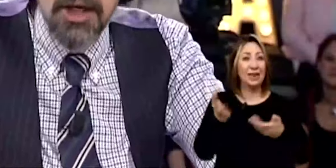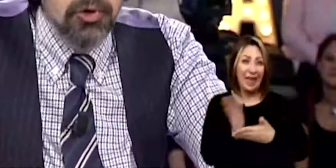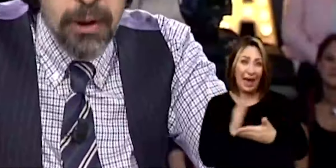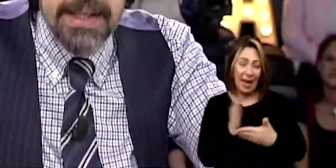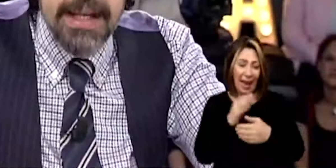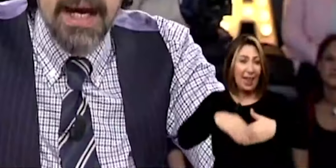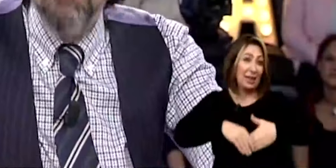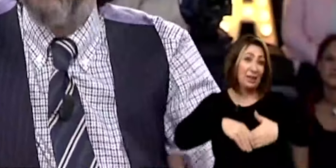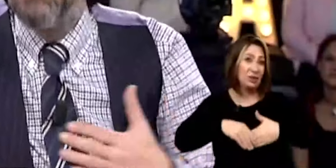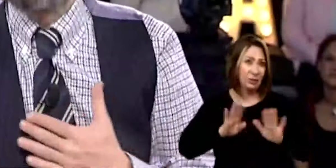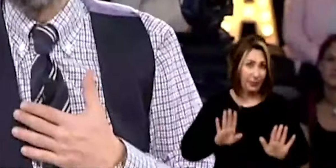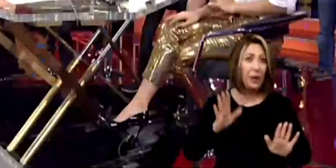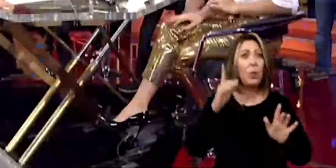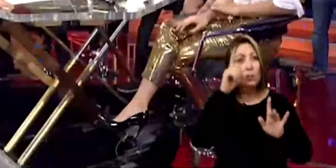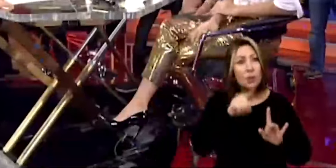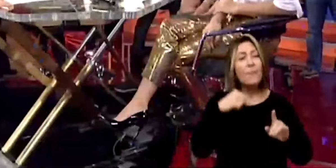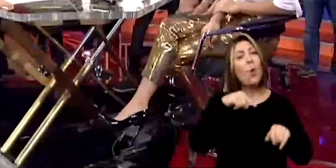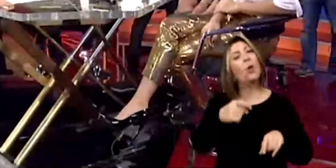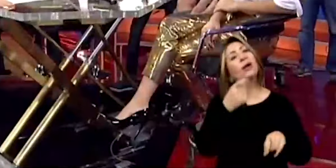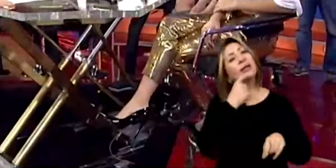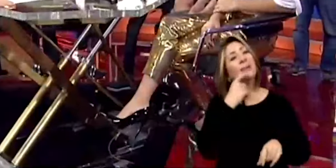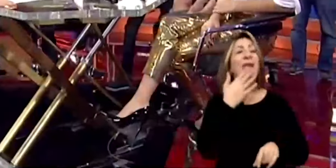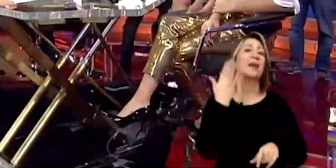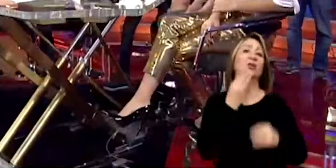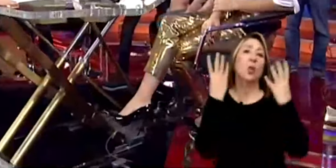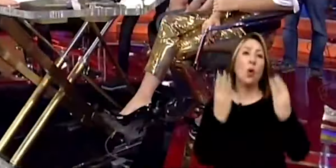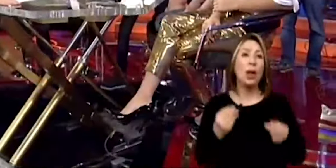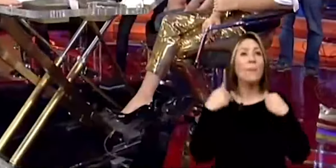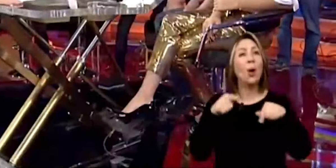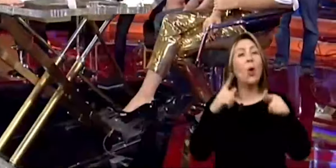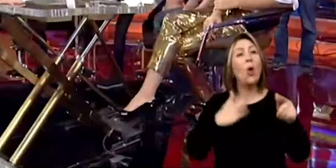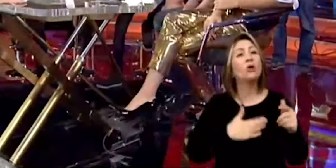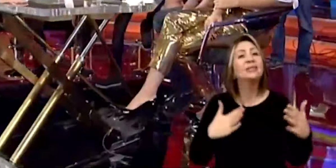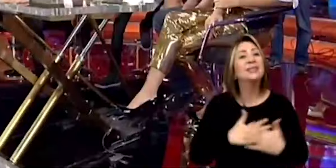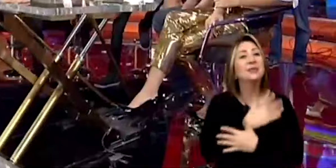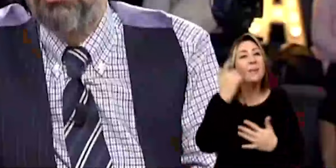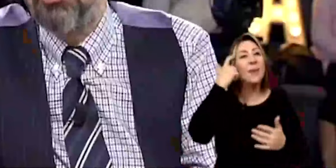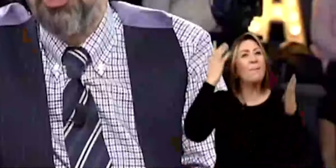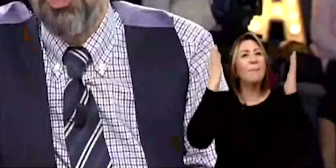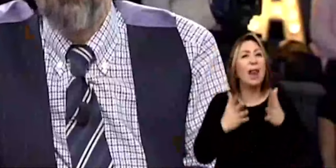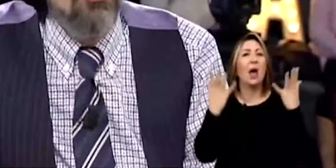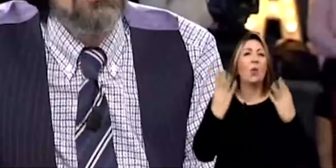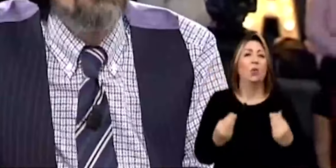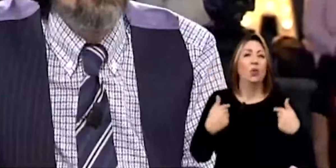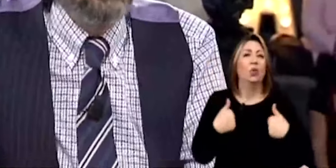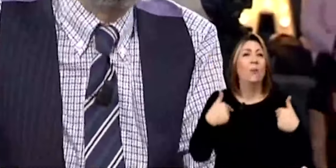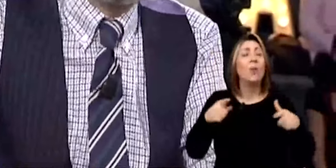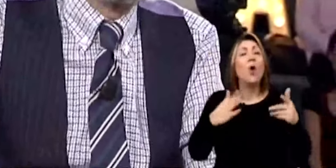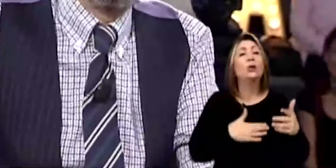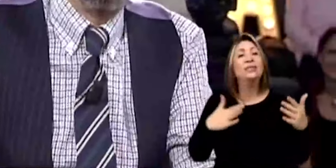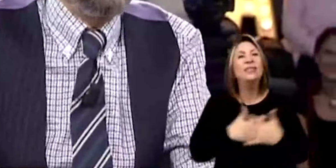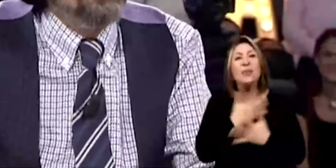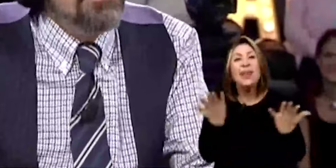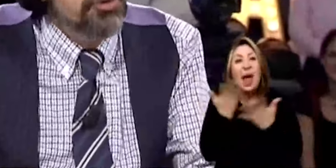tanıştı. Dolayısıyla ben de o yılların bir genci olarak mesela bu ön sevişme benim de başıma bela olmuştur. Bu ön sevişme